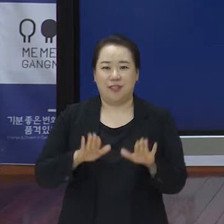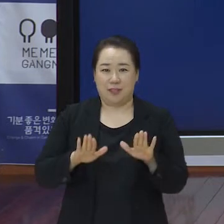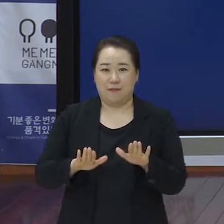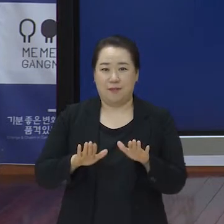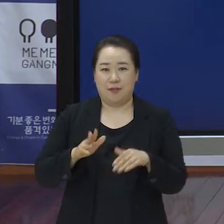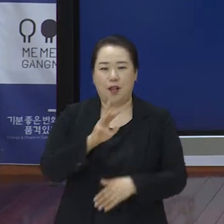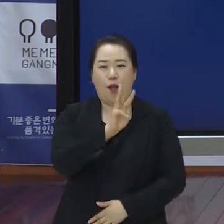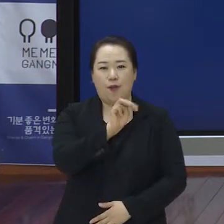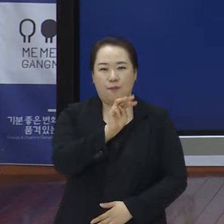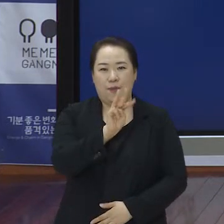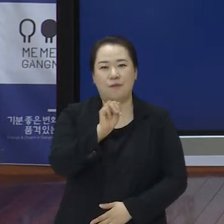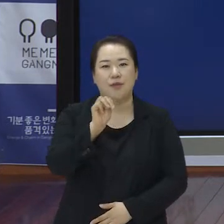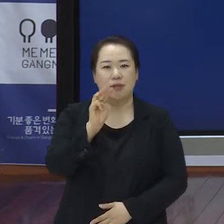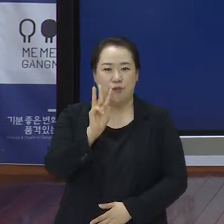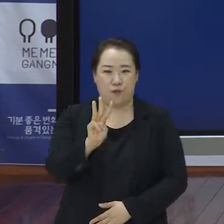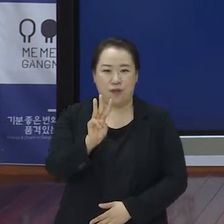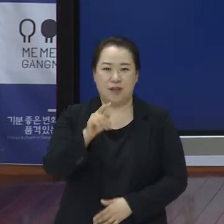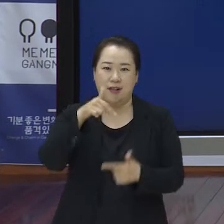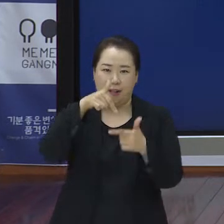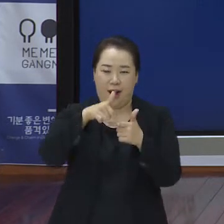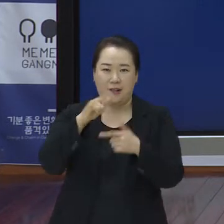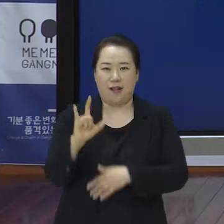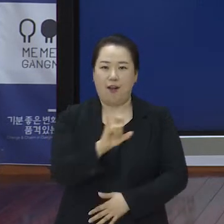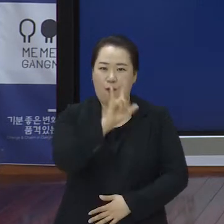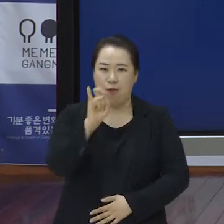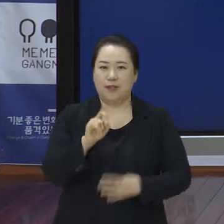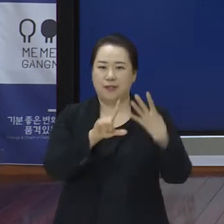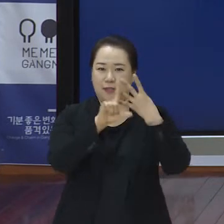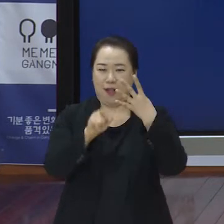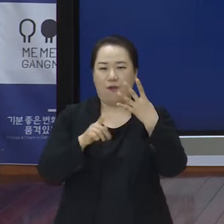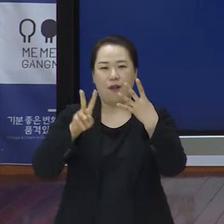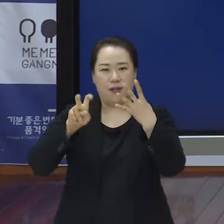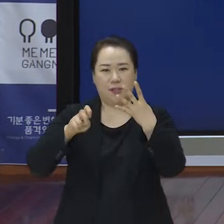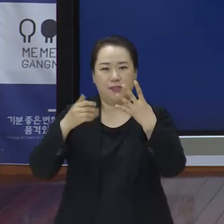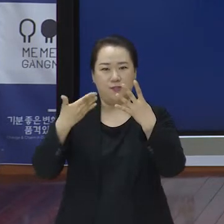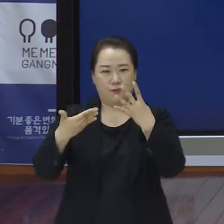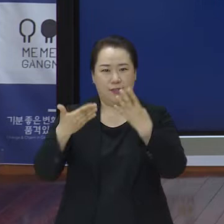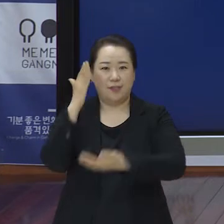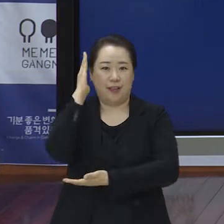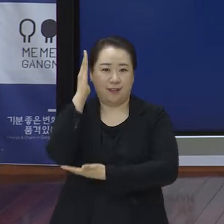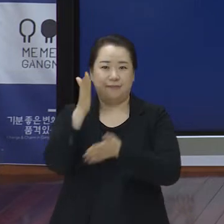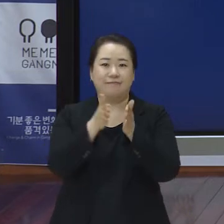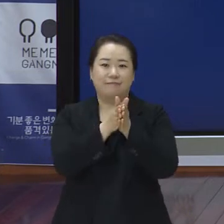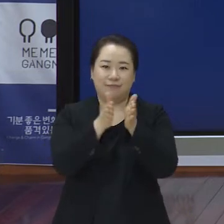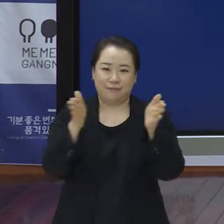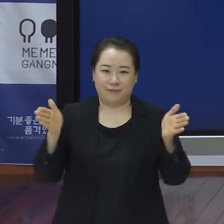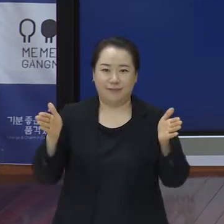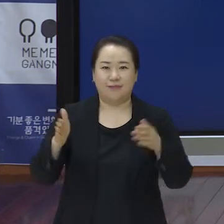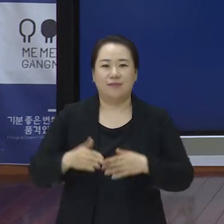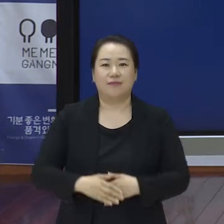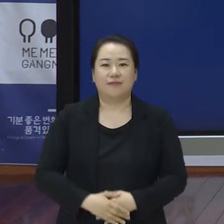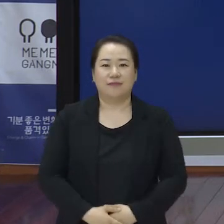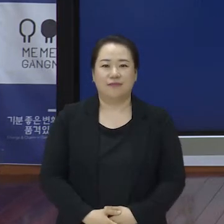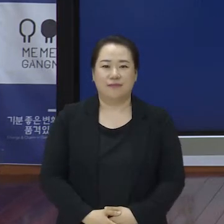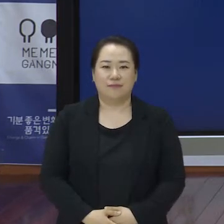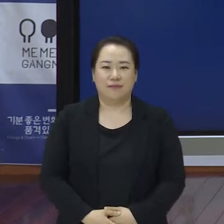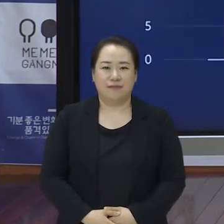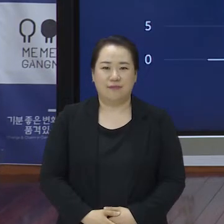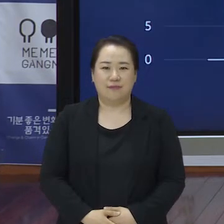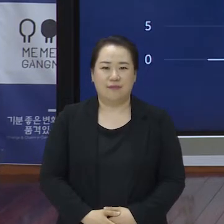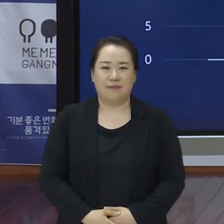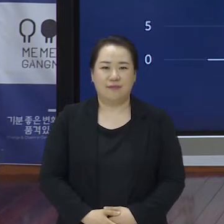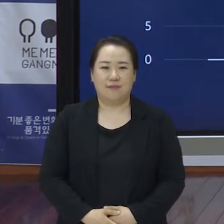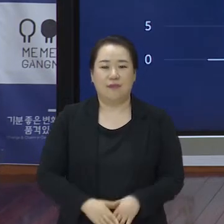지금부터 미미위 강남 코로나19 4월 29일자 브리핑을 시작하겠습니다.